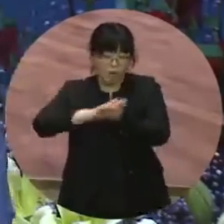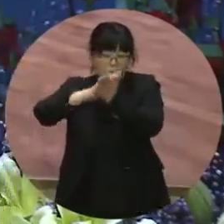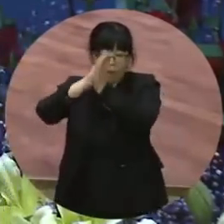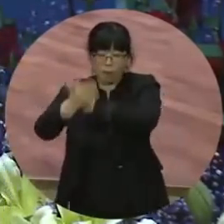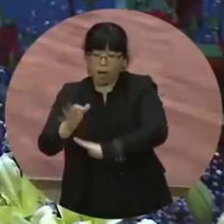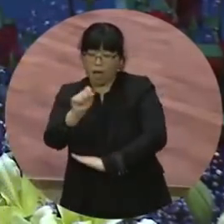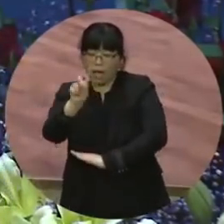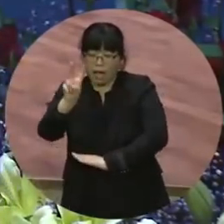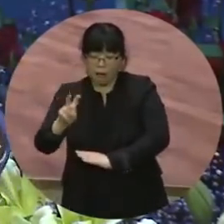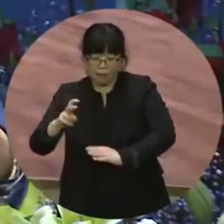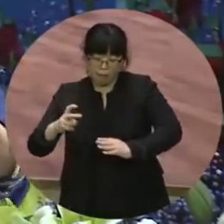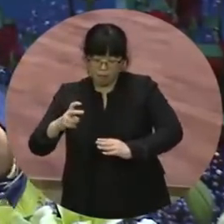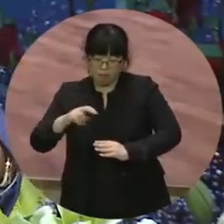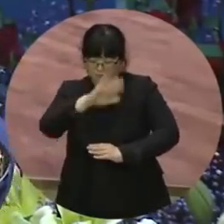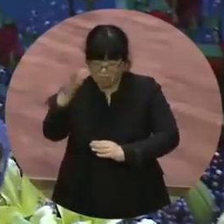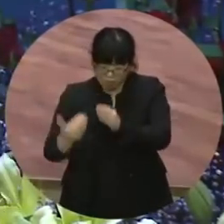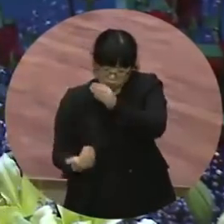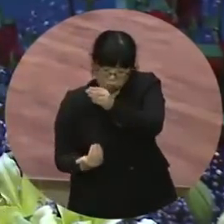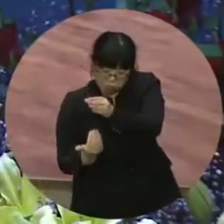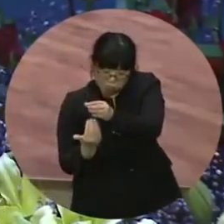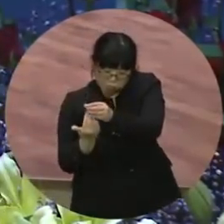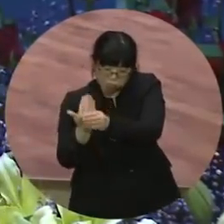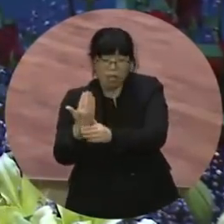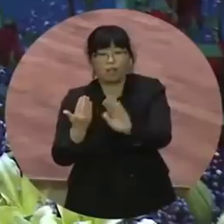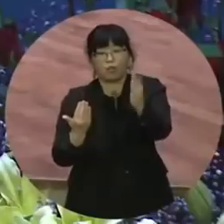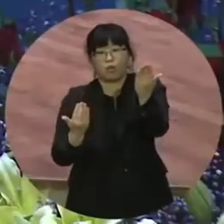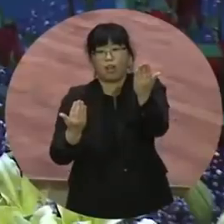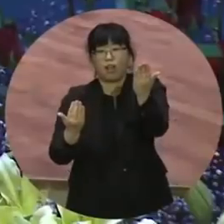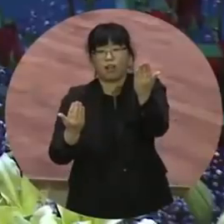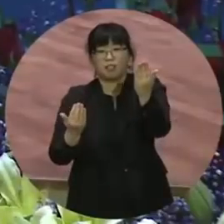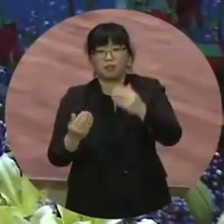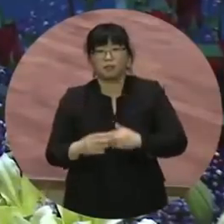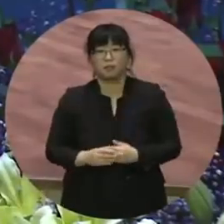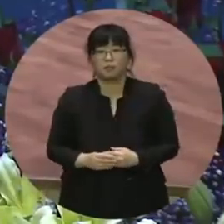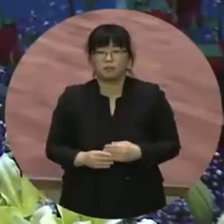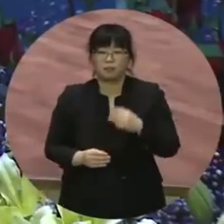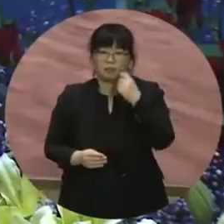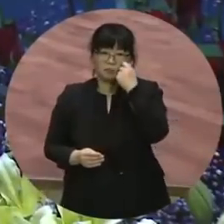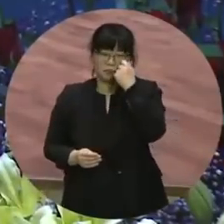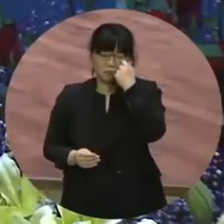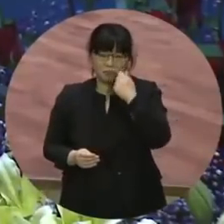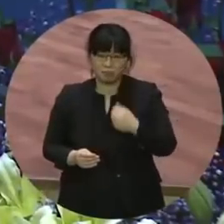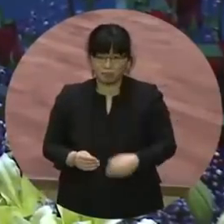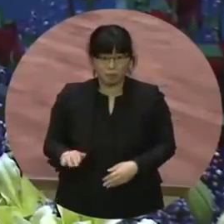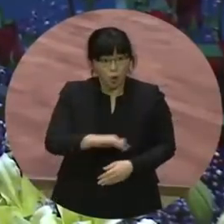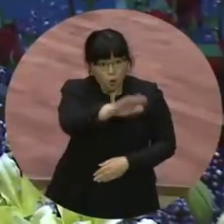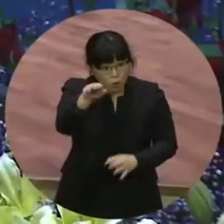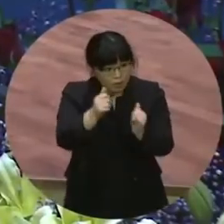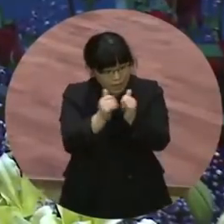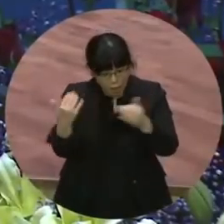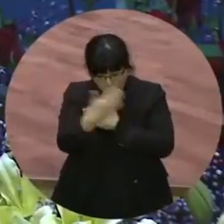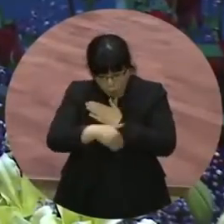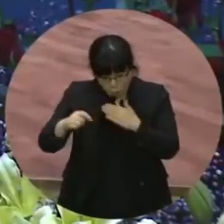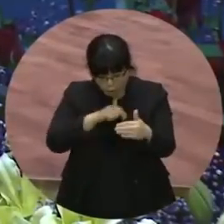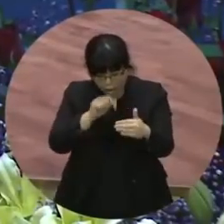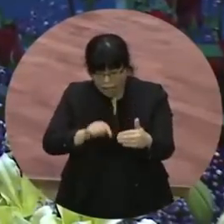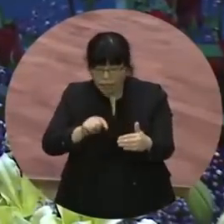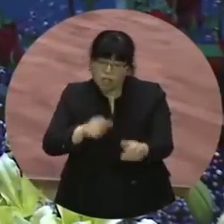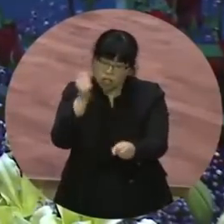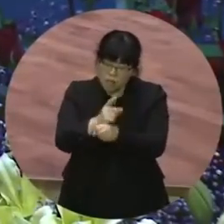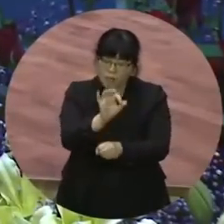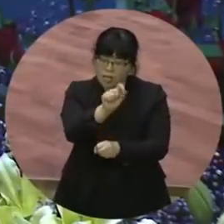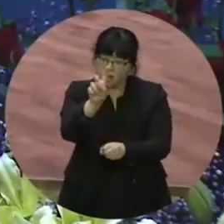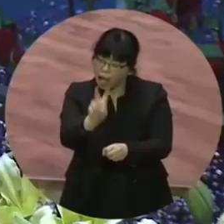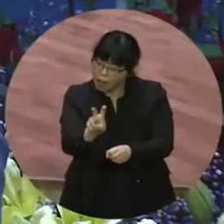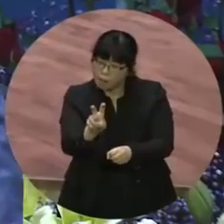꽉 온몸에 다 있어요. 있는데 항이 저항을 잘하고 건강하니까 안 뭉치지. 약하면